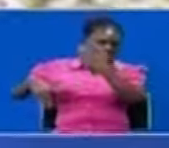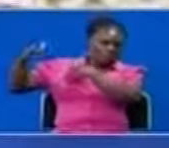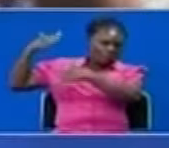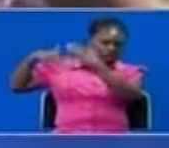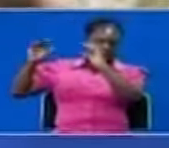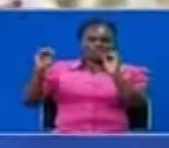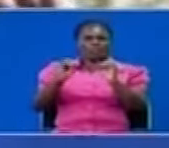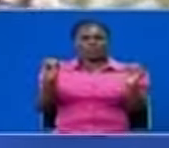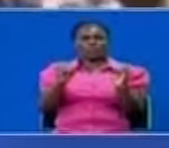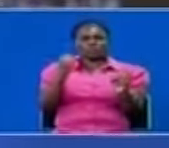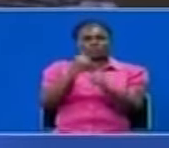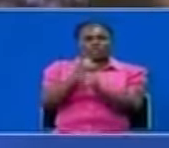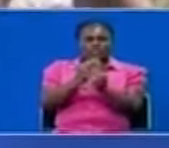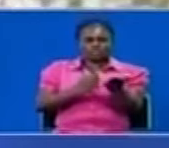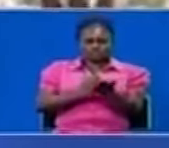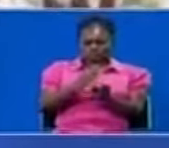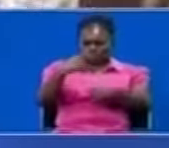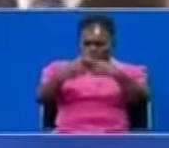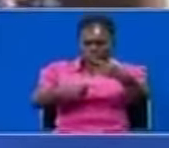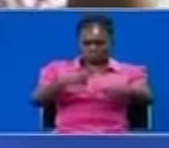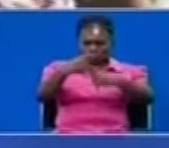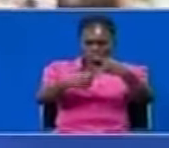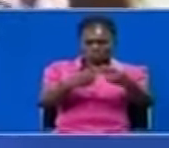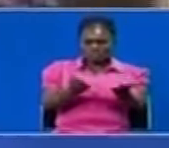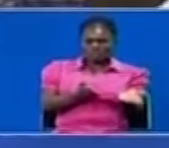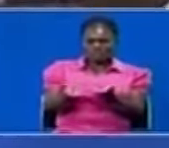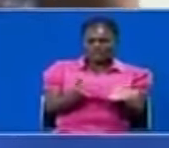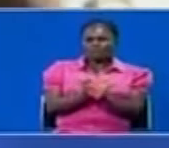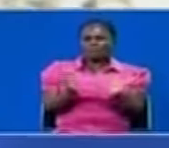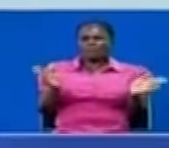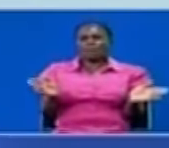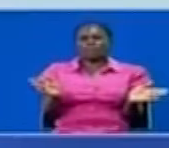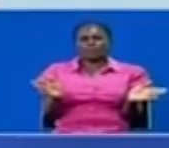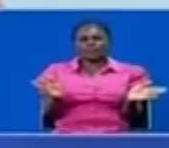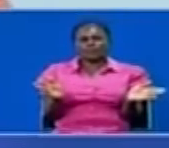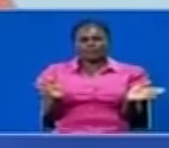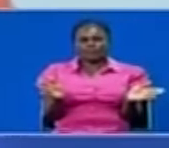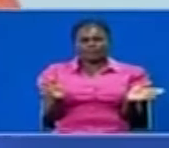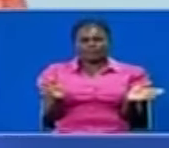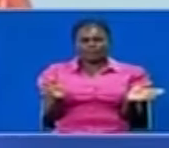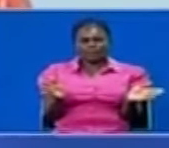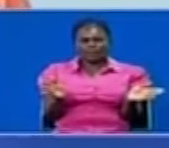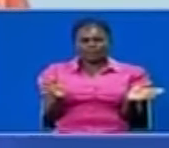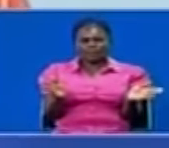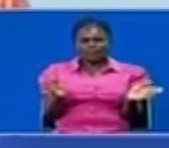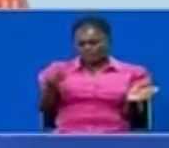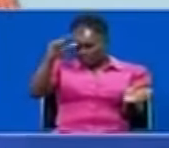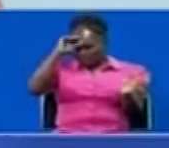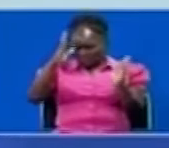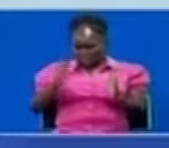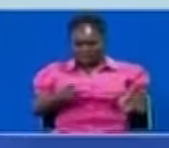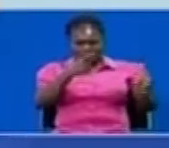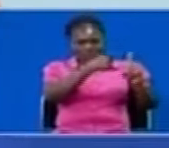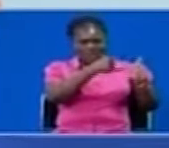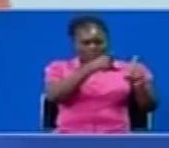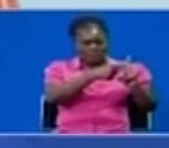nyuma kuhakikisha tunaendelea kuhudumia wananchi wetu. Unajua huyu Mvurya ni